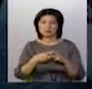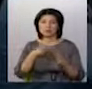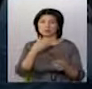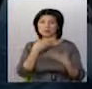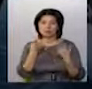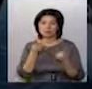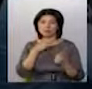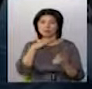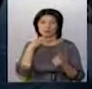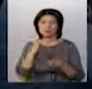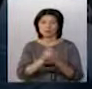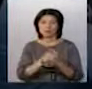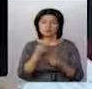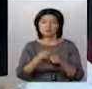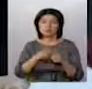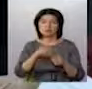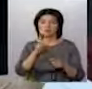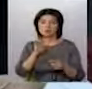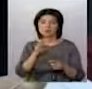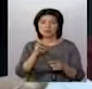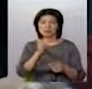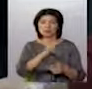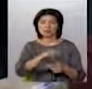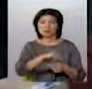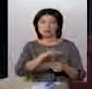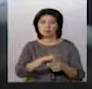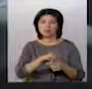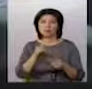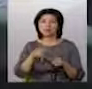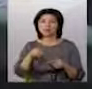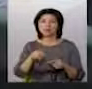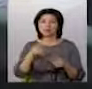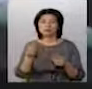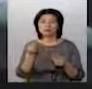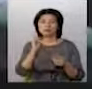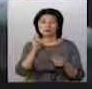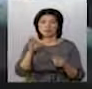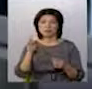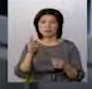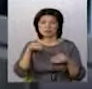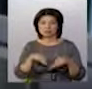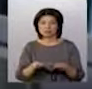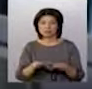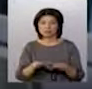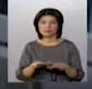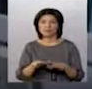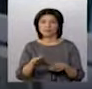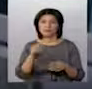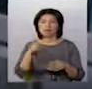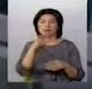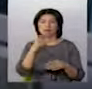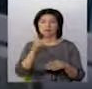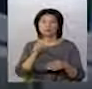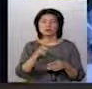пәтер иеленушілер кооперативінің жұмыстары. Осы саланы бір жүйеге енгізіп, КСК жұмыстарының сапасын арттыру қажет. Олар тұрғын үй